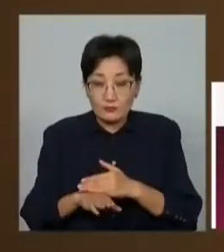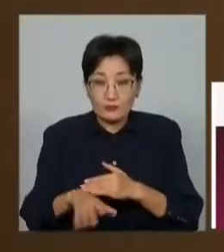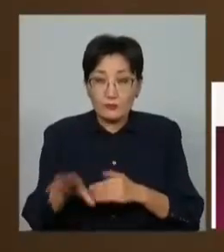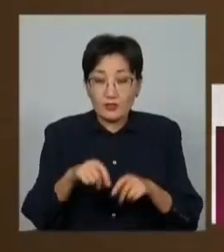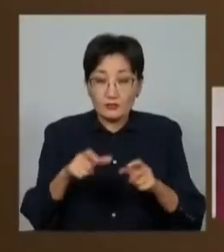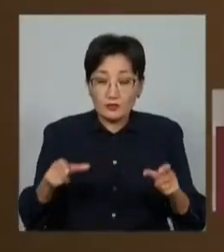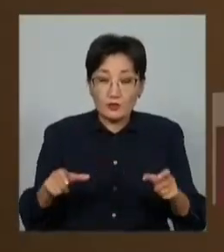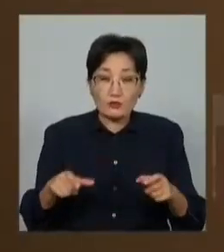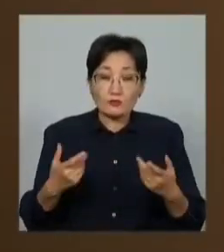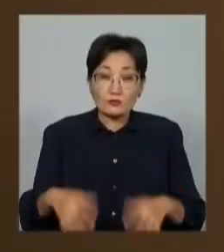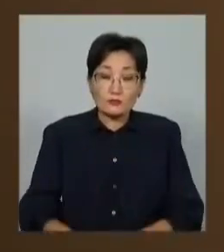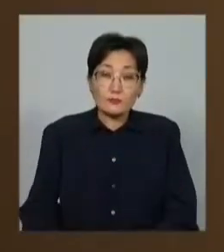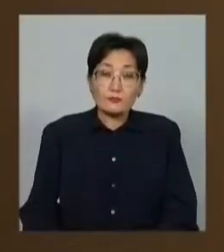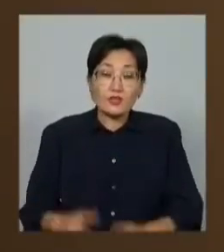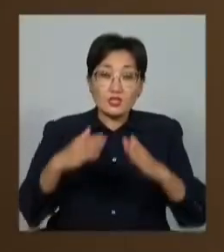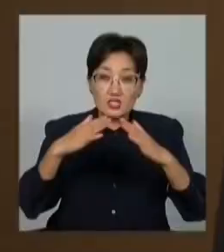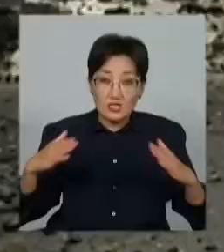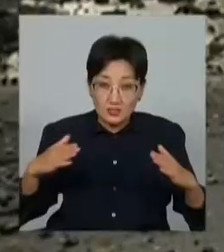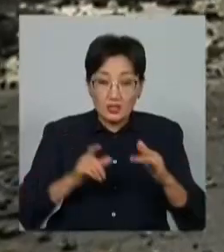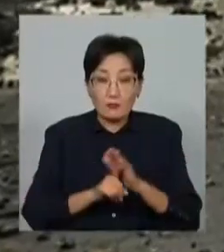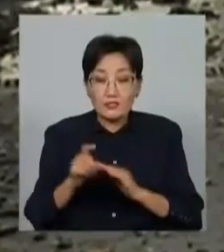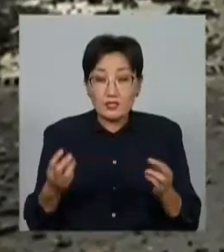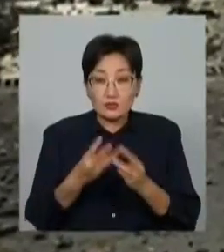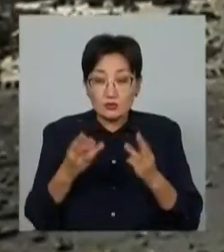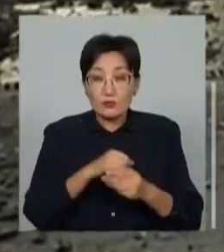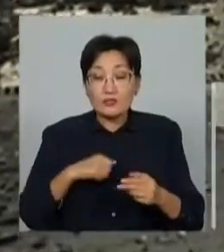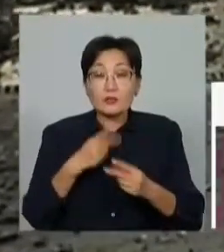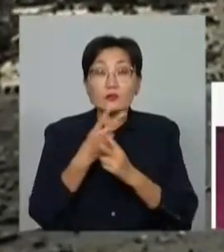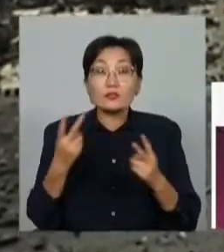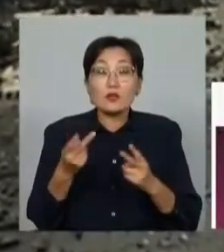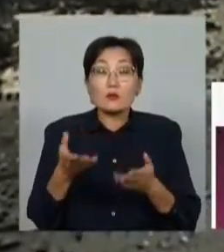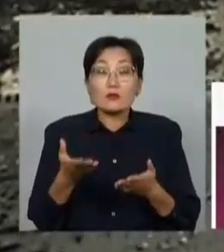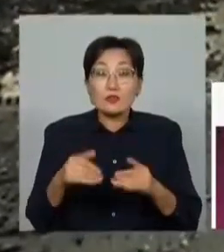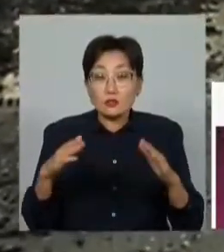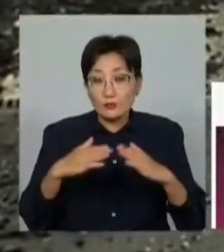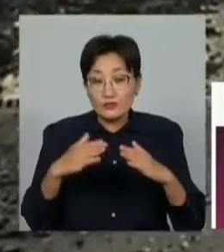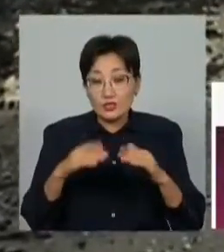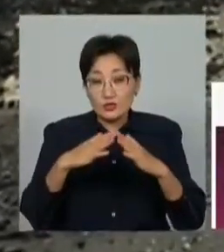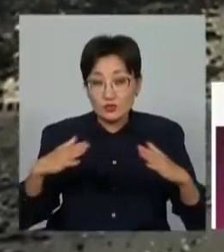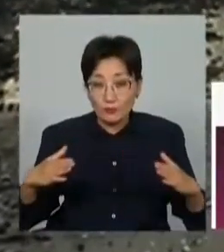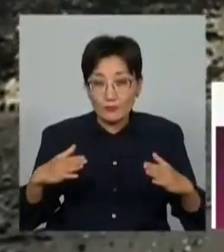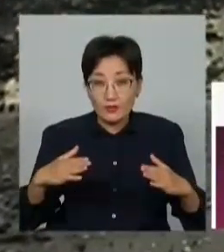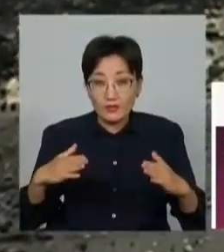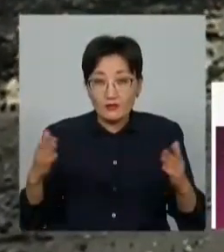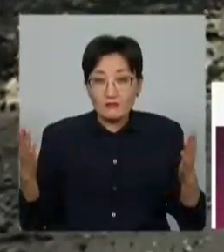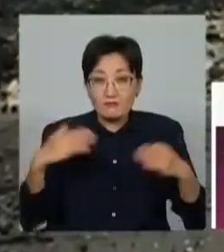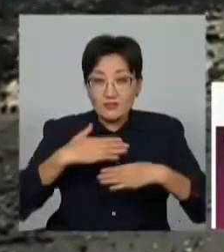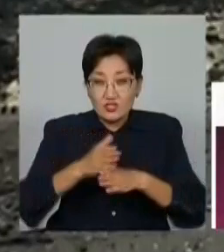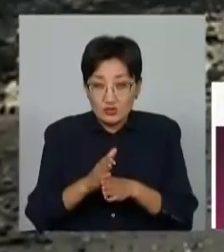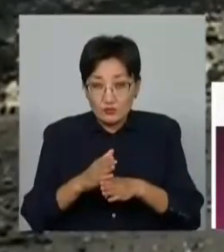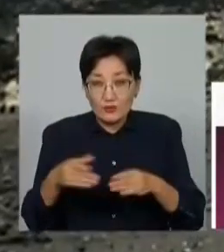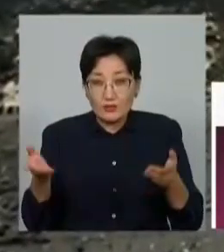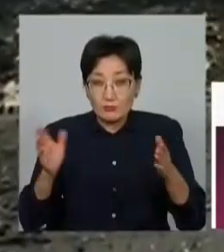бәріміз. Все болды. Шатырдан басталған өрт болды. Міне қазір өздеріңіз көргендеріңіздей ғимараттың шатыры жерге қақырап түсіп, қирап